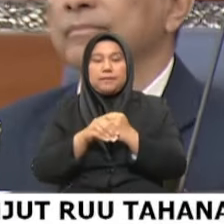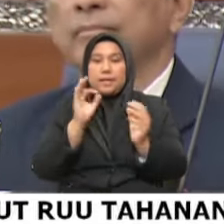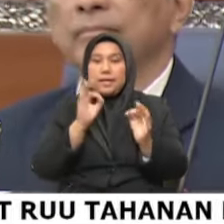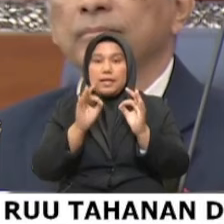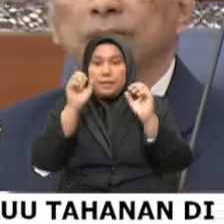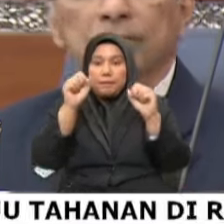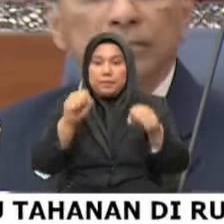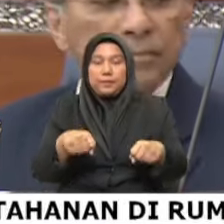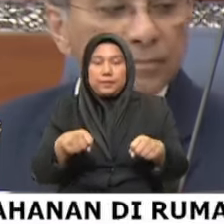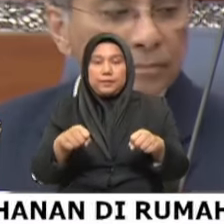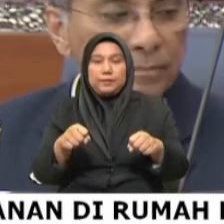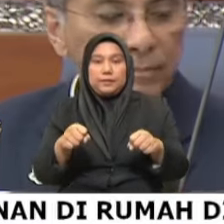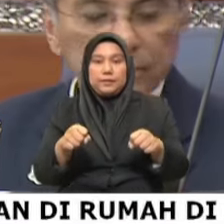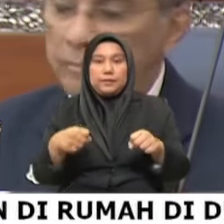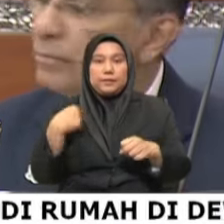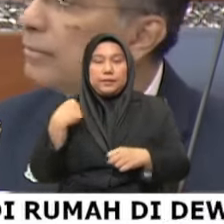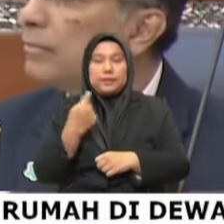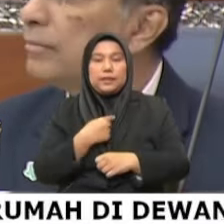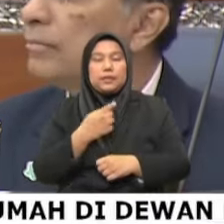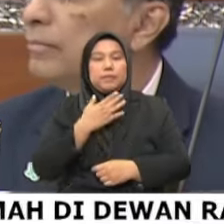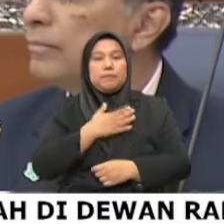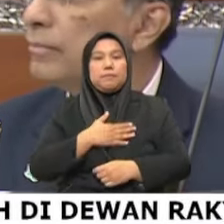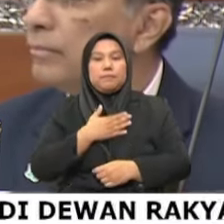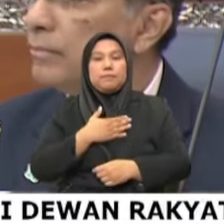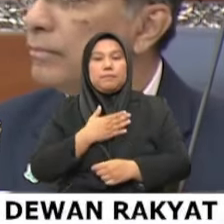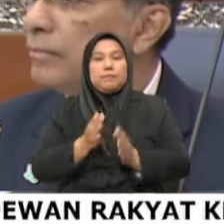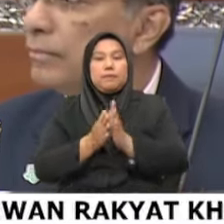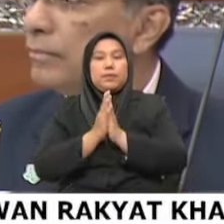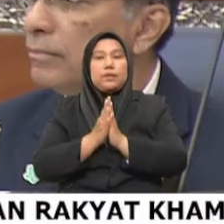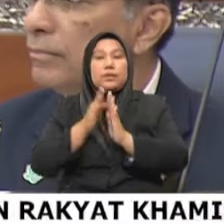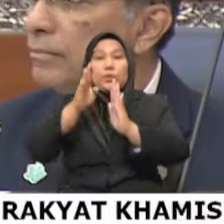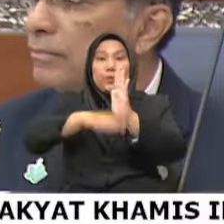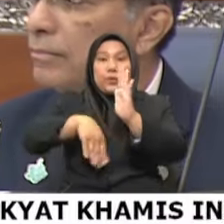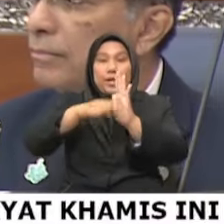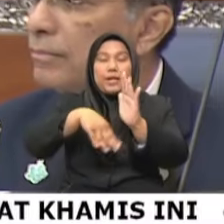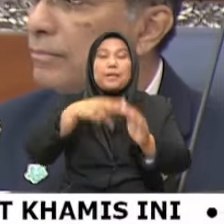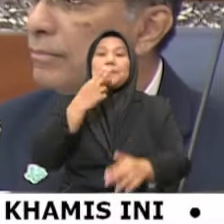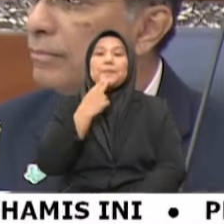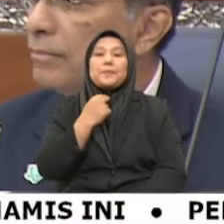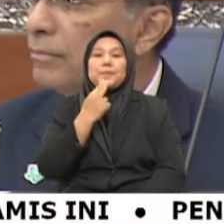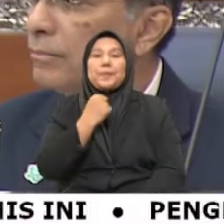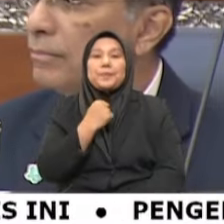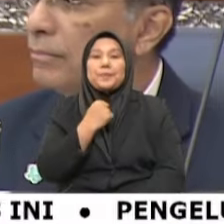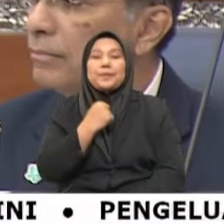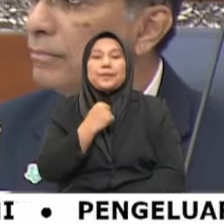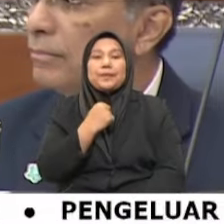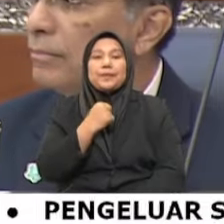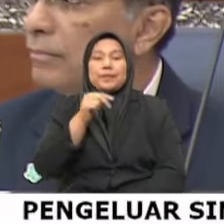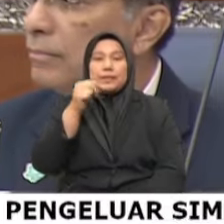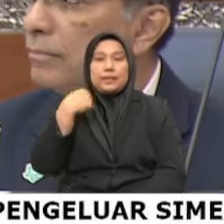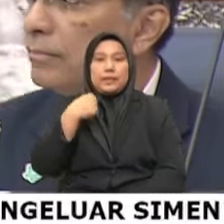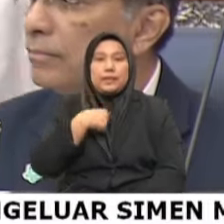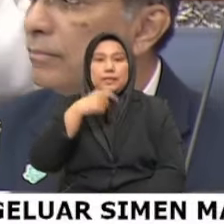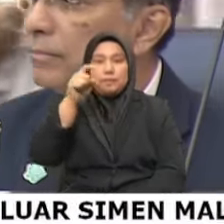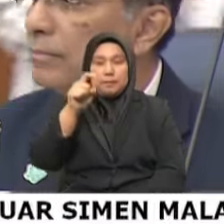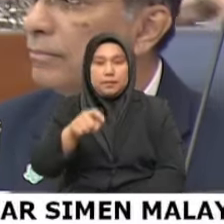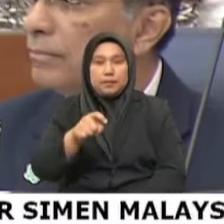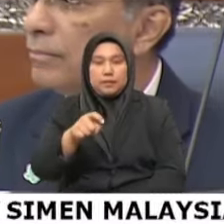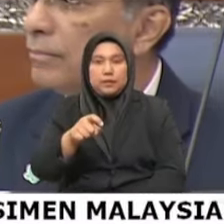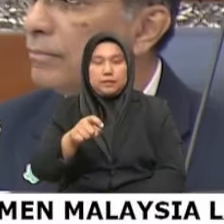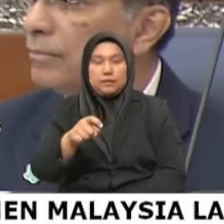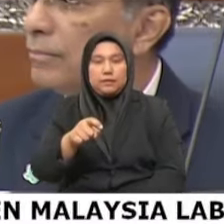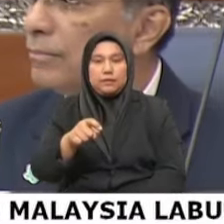kita daripada kita minta supaya kita kurangkan gula tu, kita juga patut minta supaya